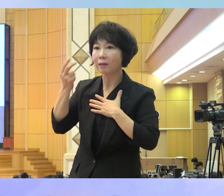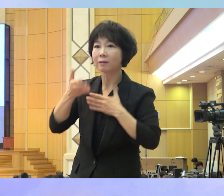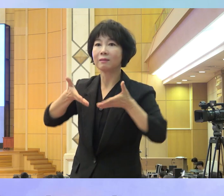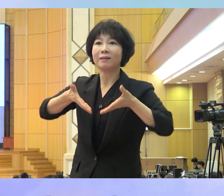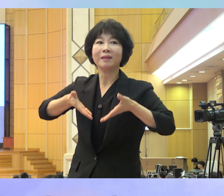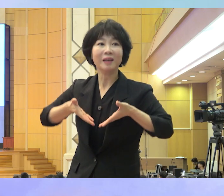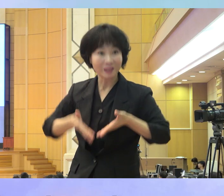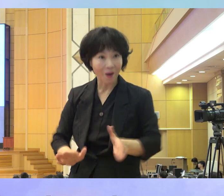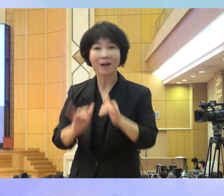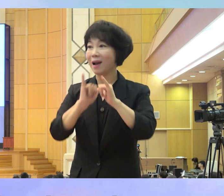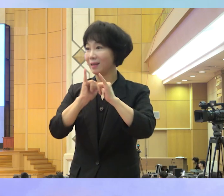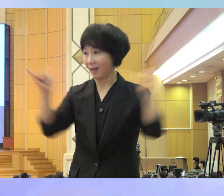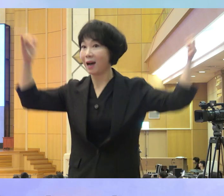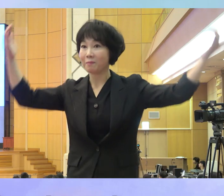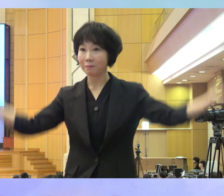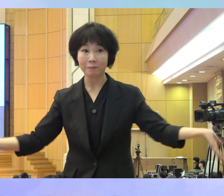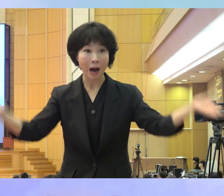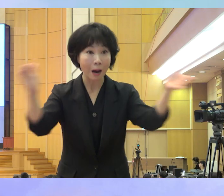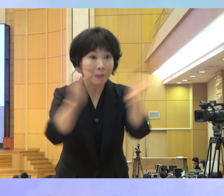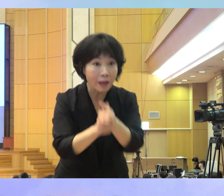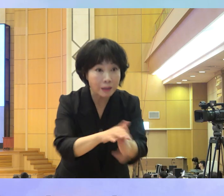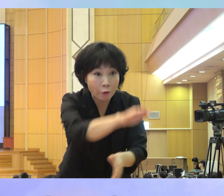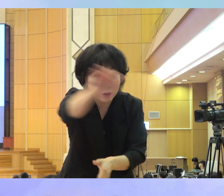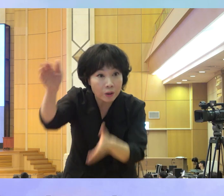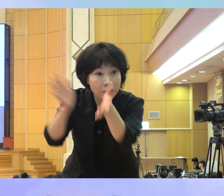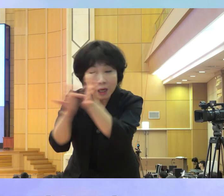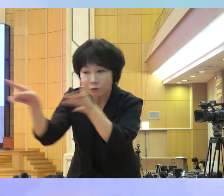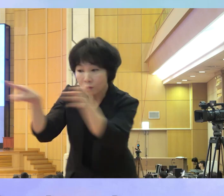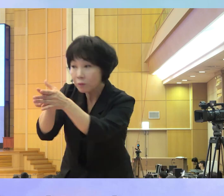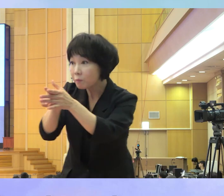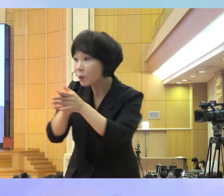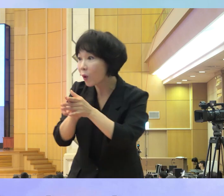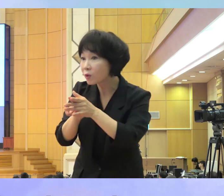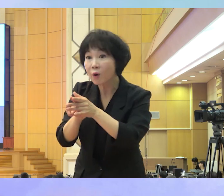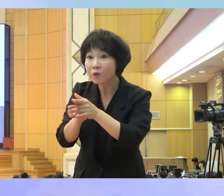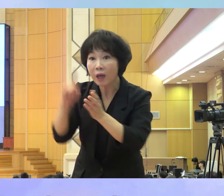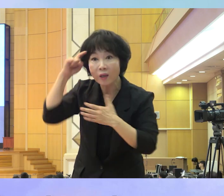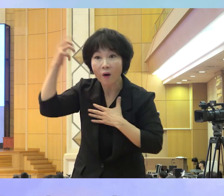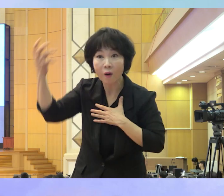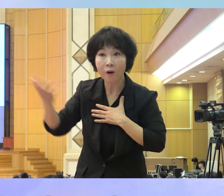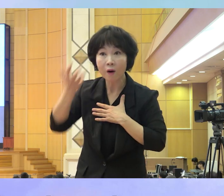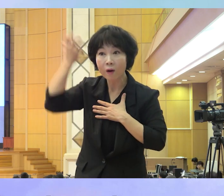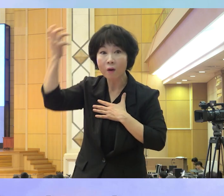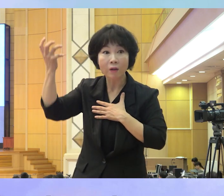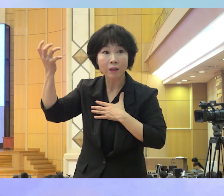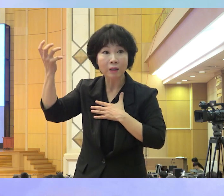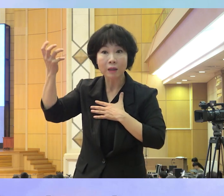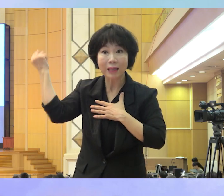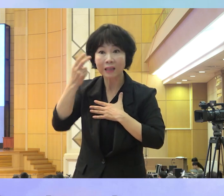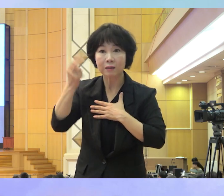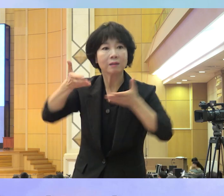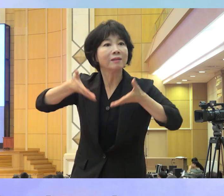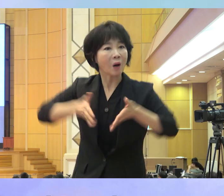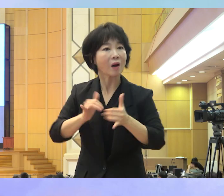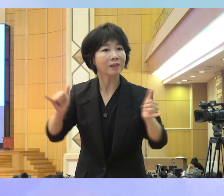태어나서 우리는 쉽게 말하면 신자라 말할 수도 있고 성도라고 해야 돼. 성도. 할렐루야.